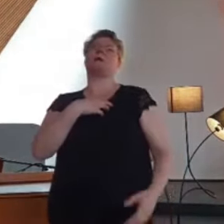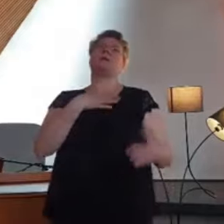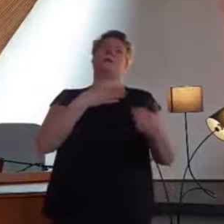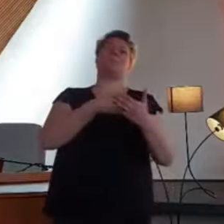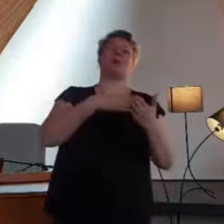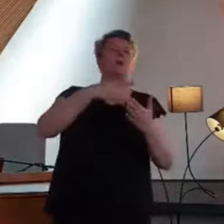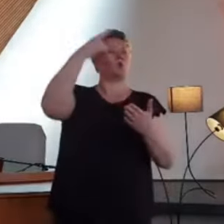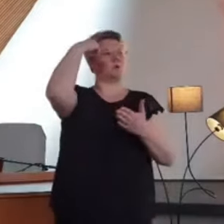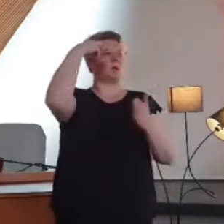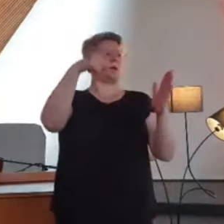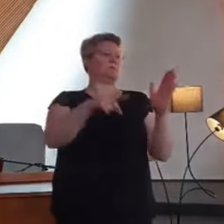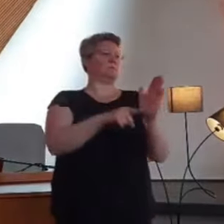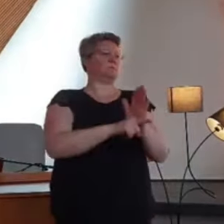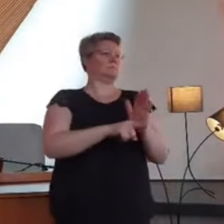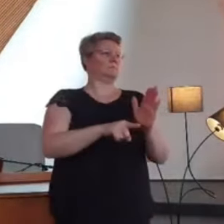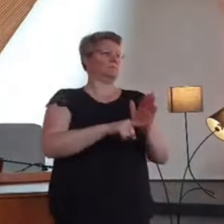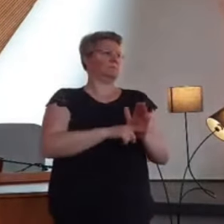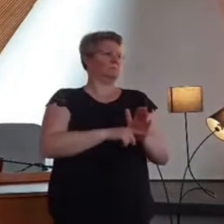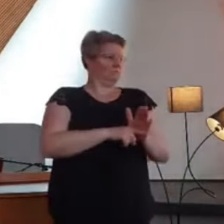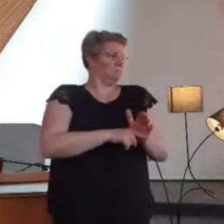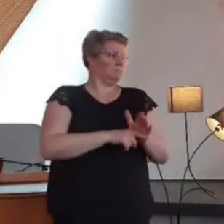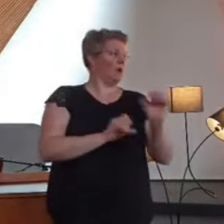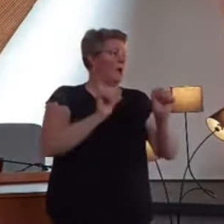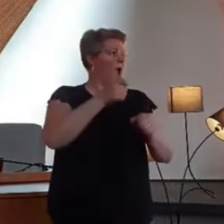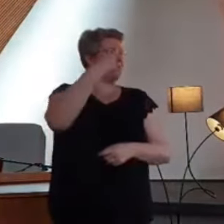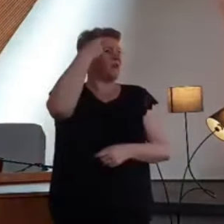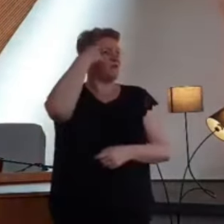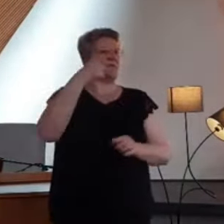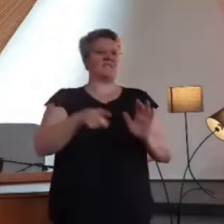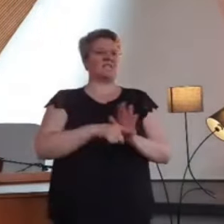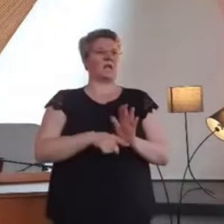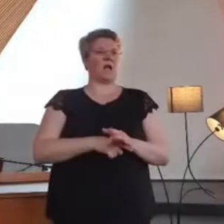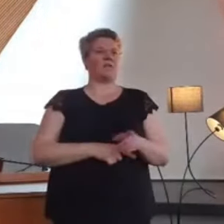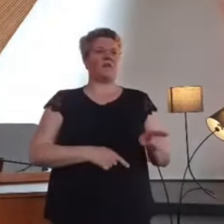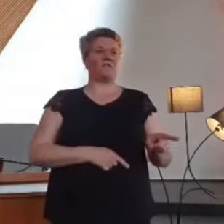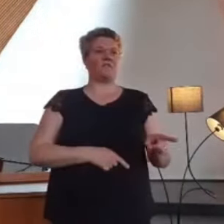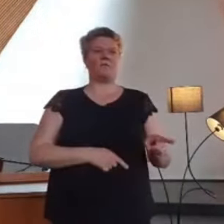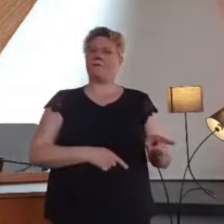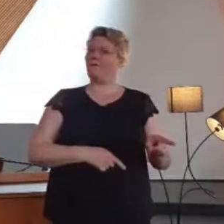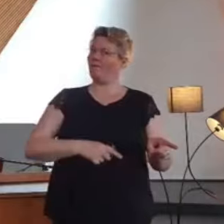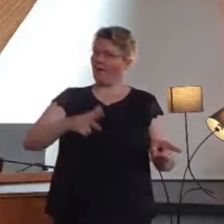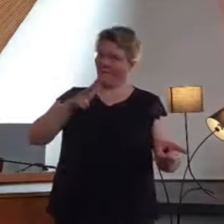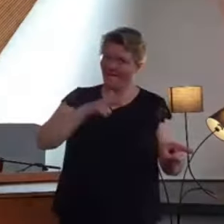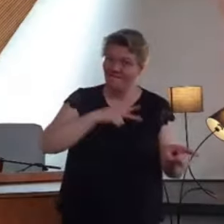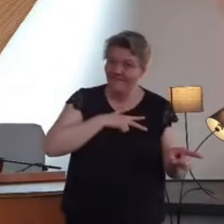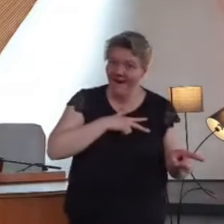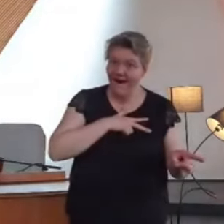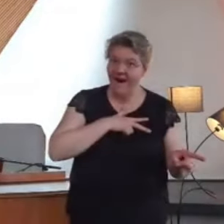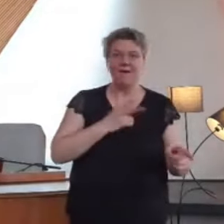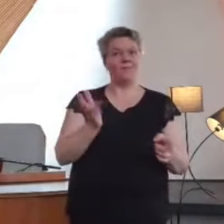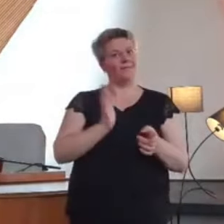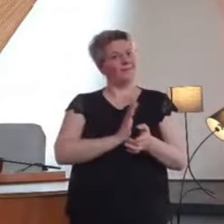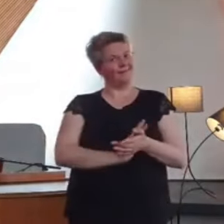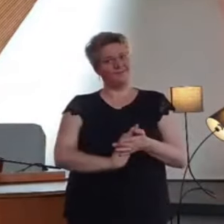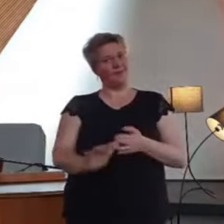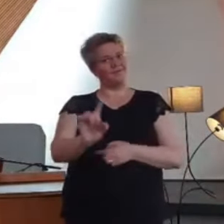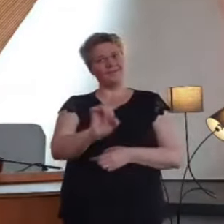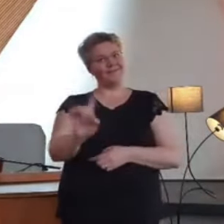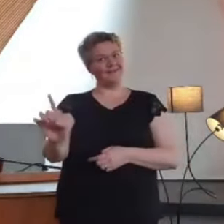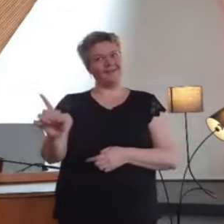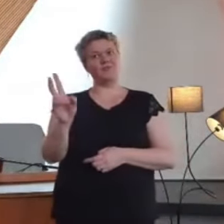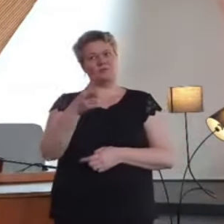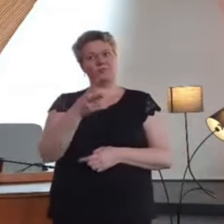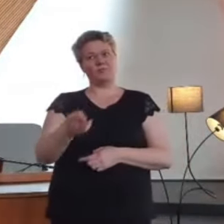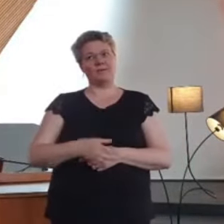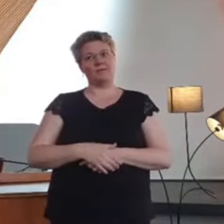etwas Negatives assoziieren. Aber so einfach ist das dann wiederum auch gar nicht. Also